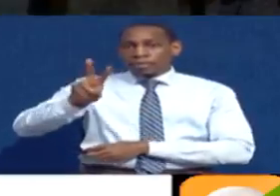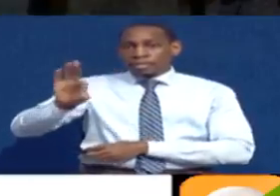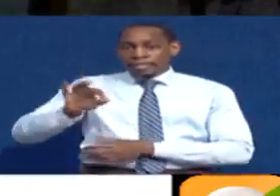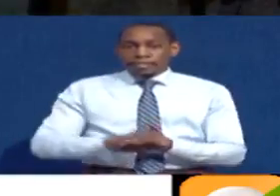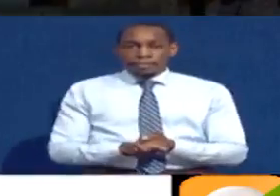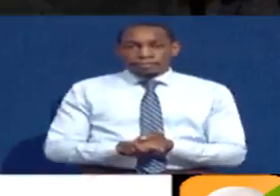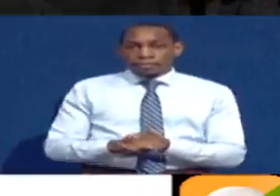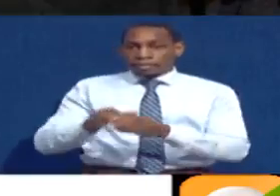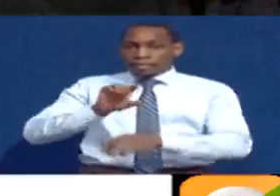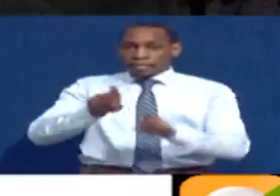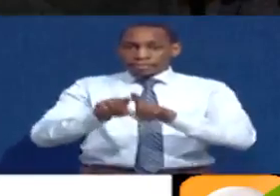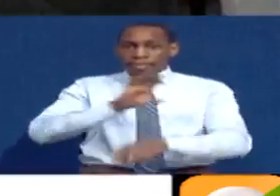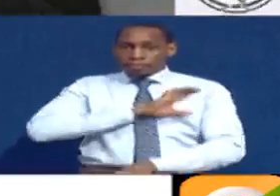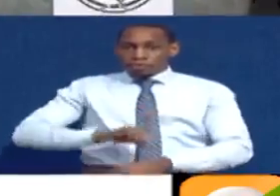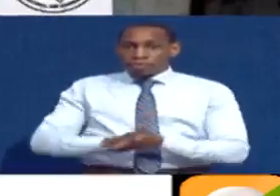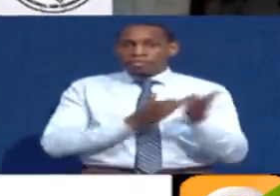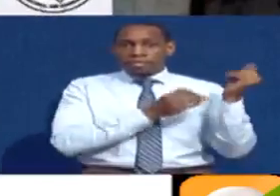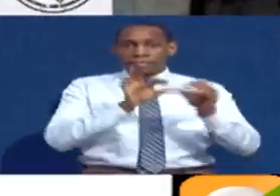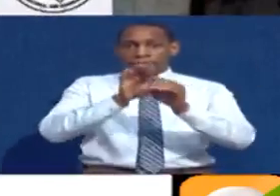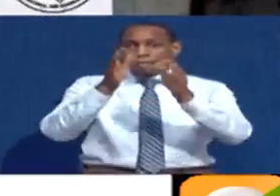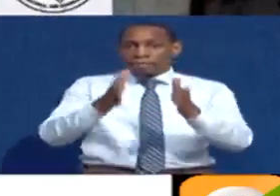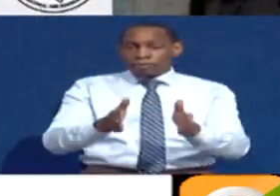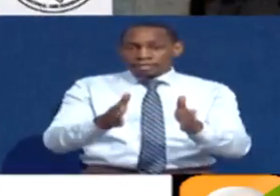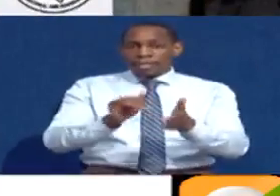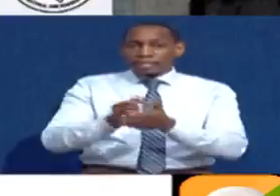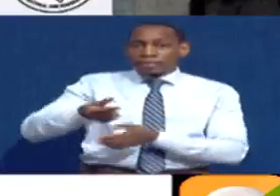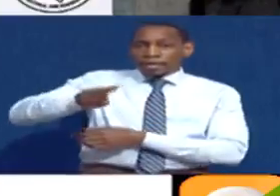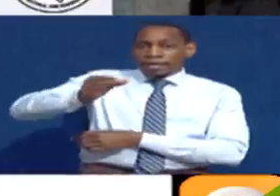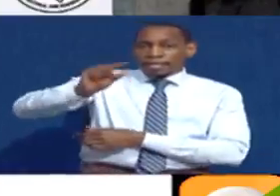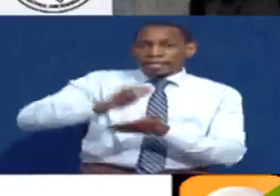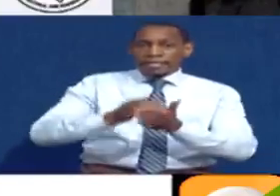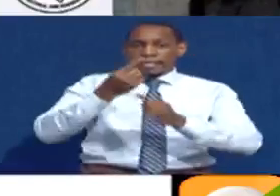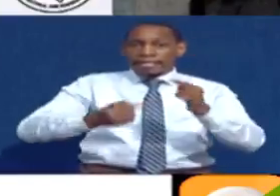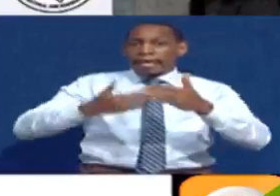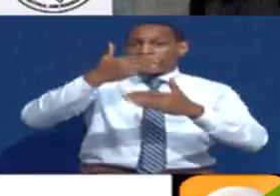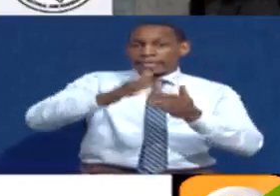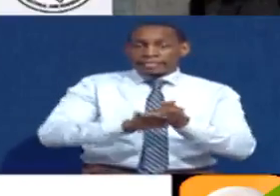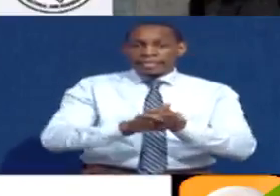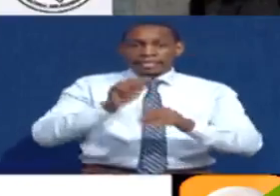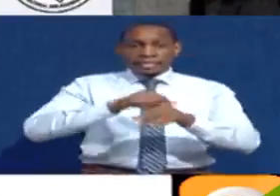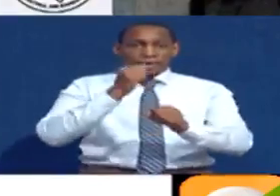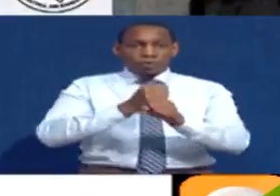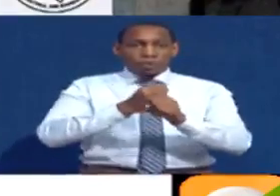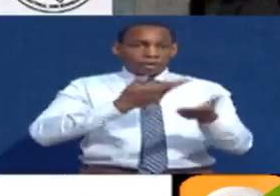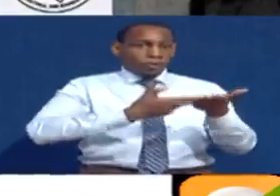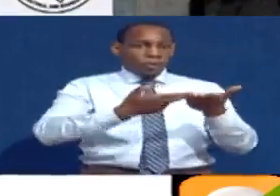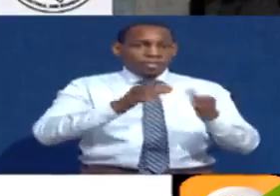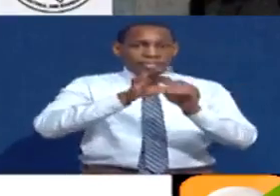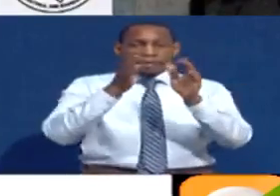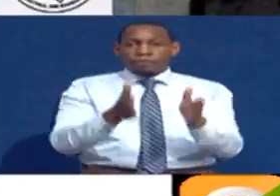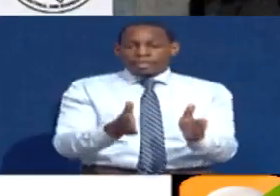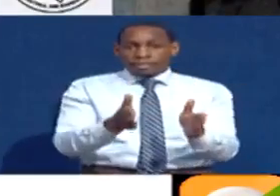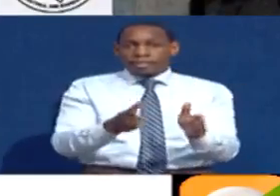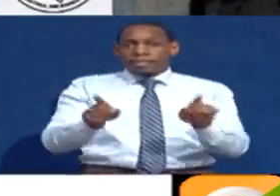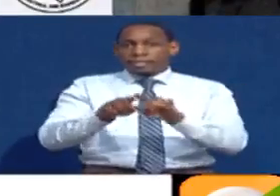2022-2023. Tume ya IEBC inatarajia idadi ya wapiga kura itaongezeka kufikia mwaka ujao baada ya zoezi la kuwasajili wapiga